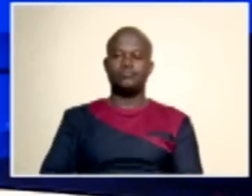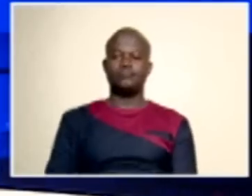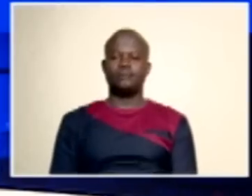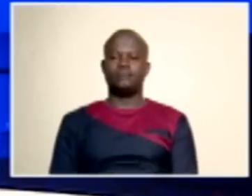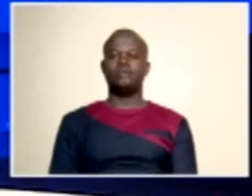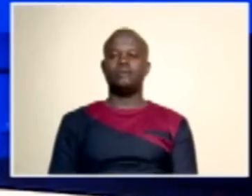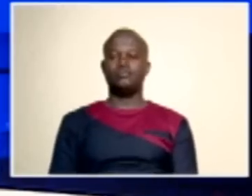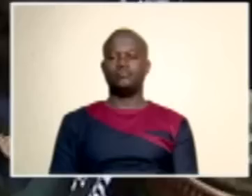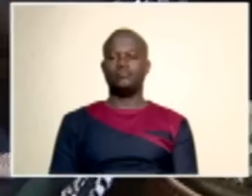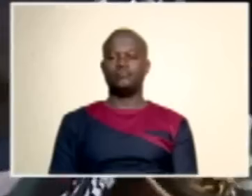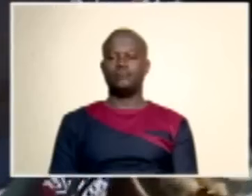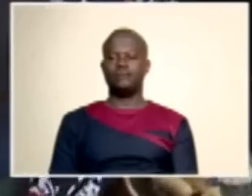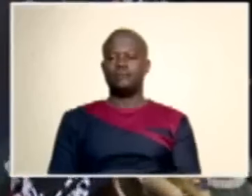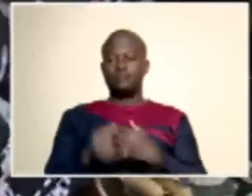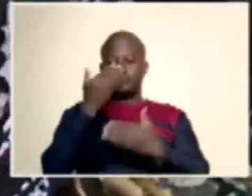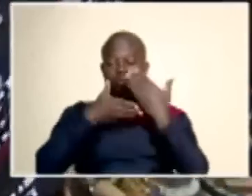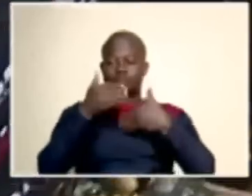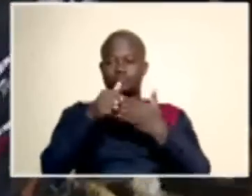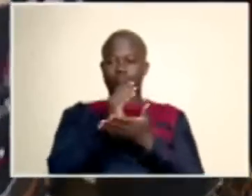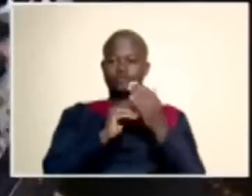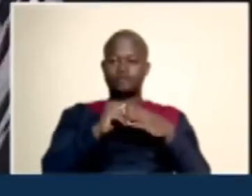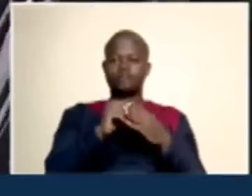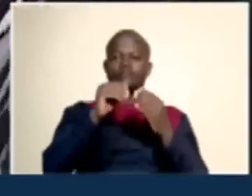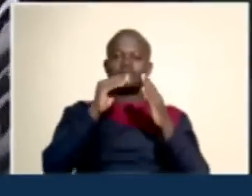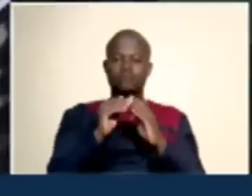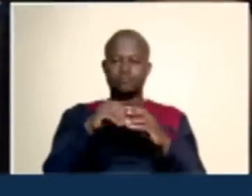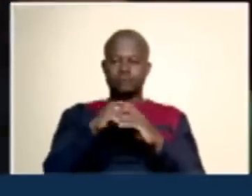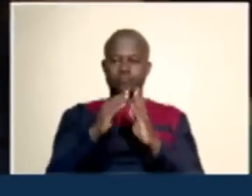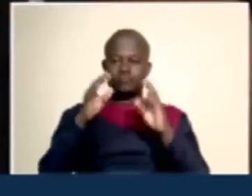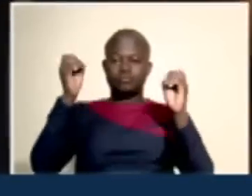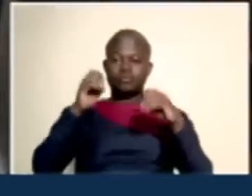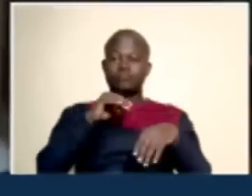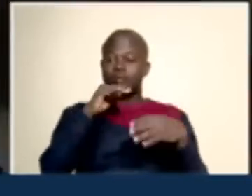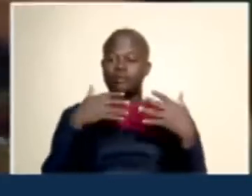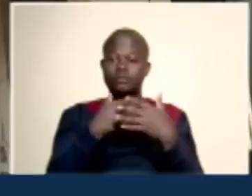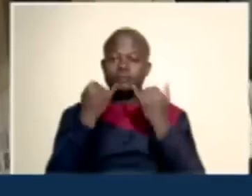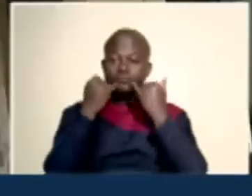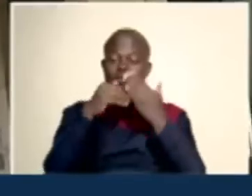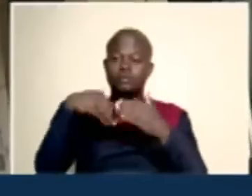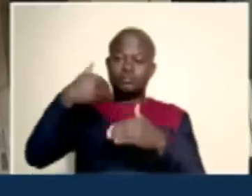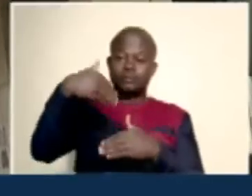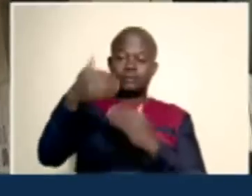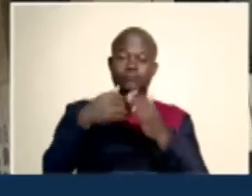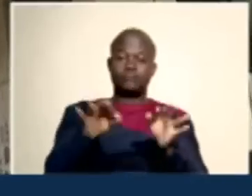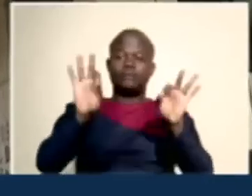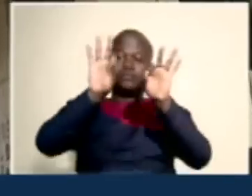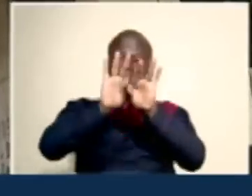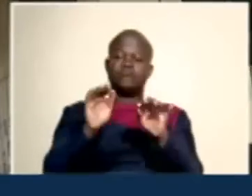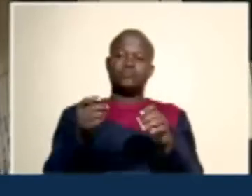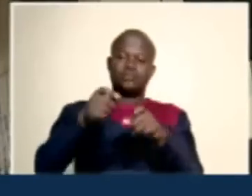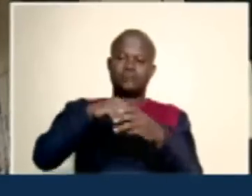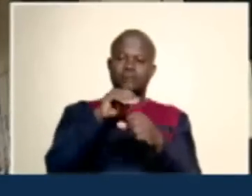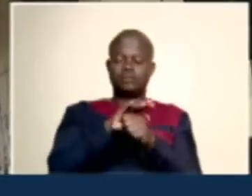arakomeza. Iyo uganiye na bamwe mu bakodesha inzu z'ubucuruzi mu mujyi wa Kigali, ntibatinya kukubwira ko umunsi ku wundi ibiciro by'ubukode bidasiba